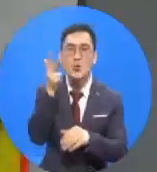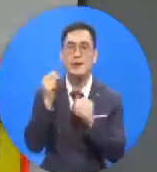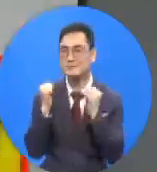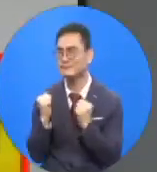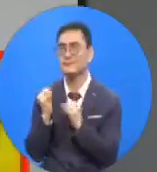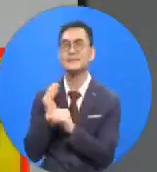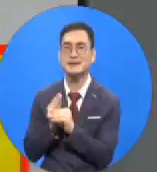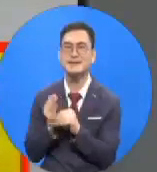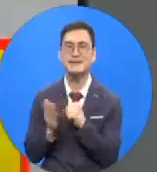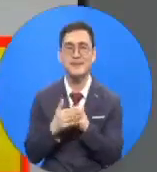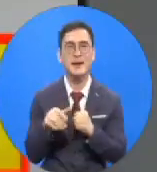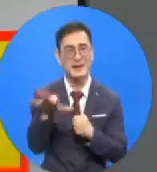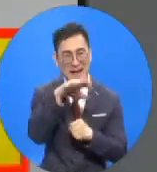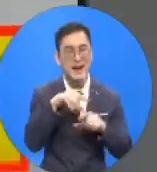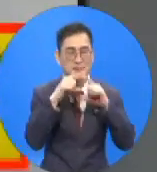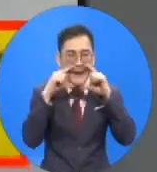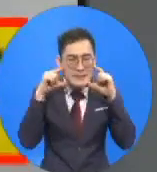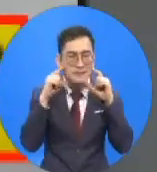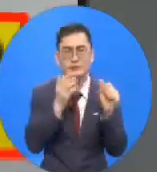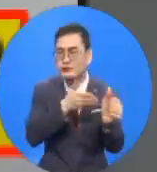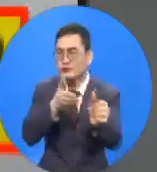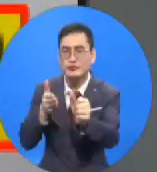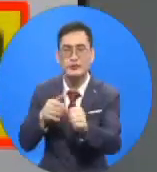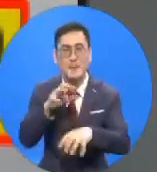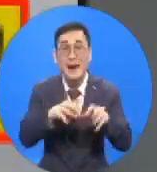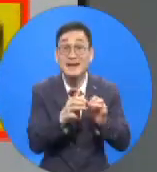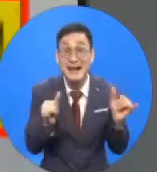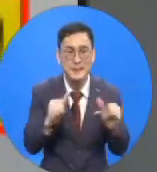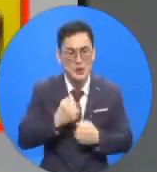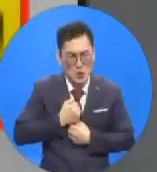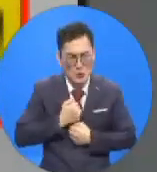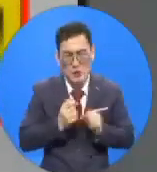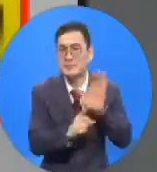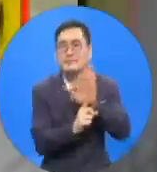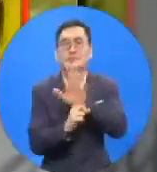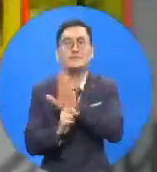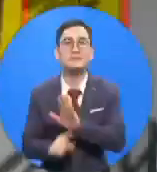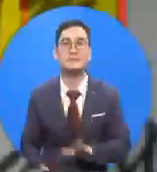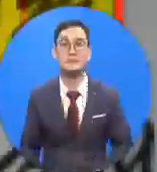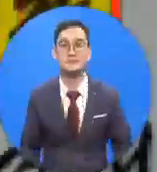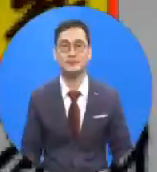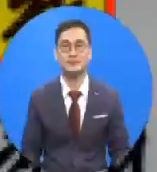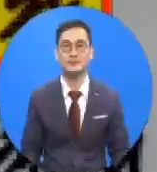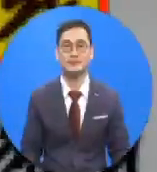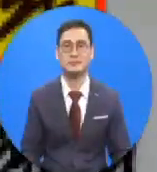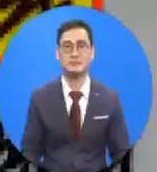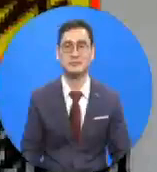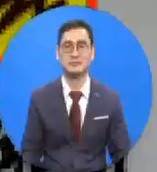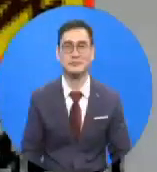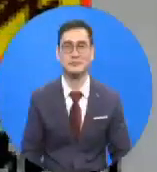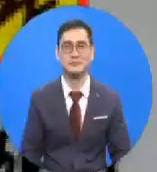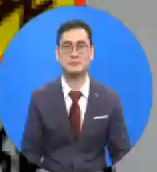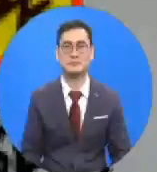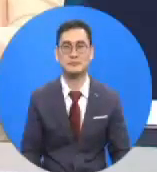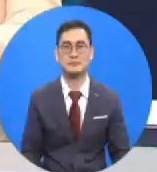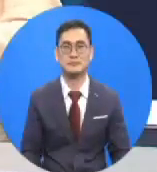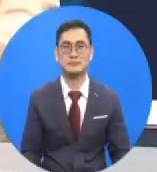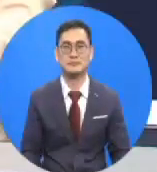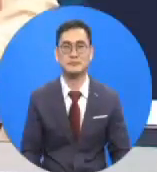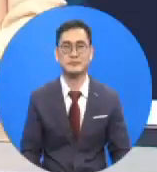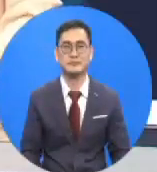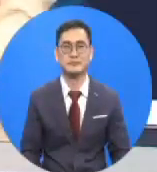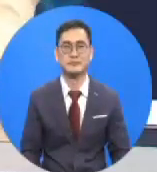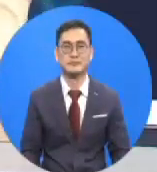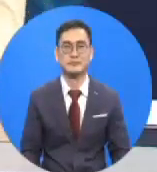할 싸움터 내려와 뭔가 마스크를 착용 하시오 라 내 방이 부팅합니다 4 1 인기 스타들의 이때